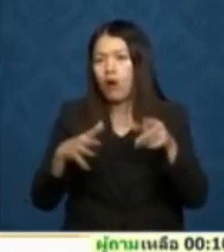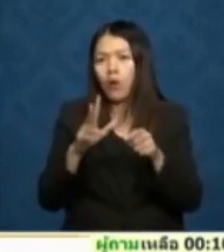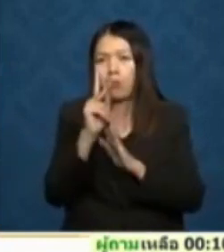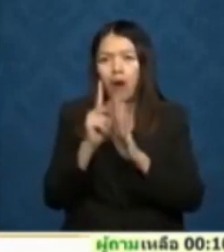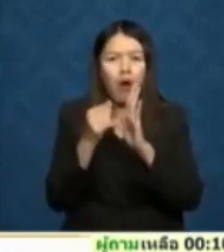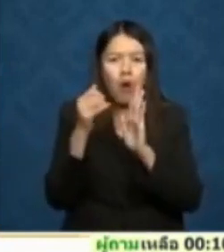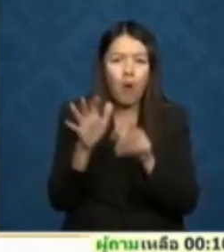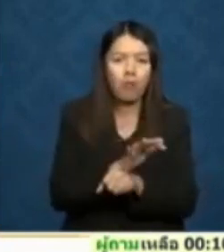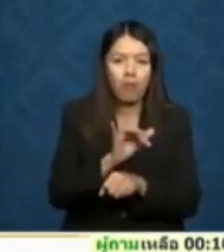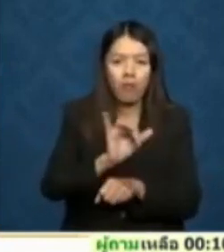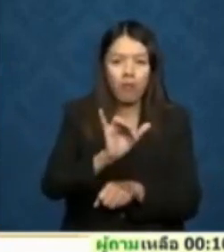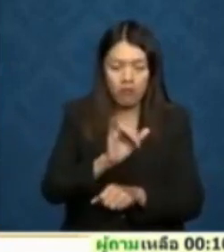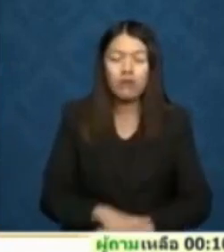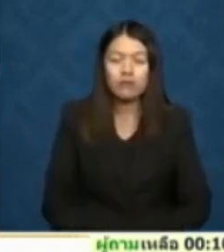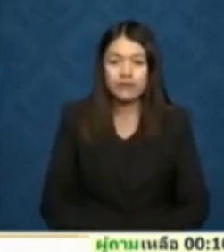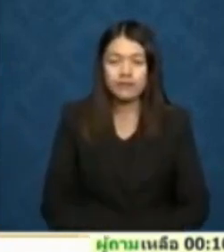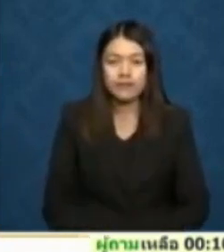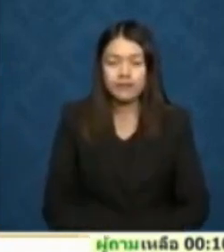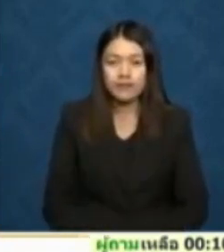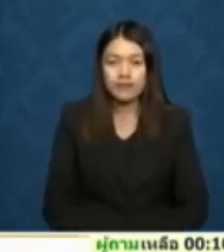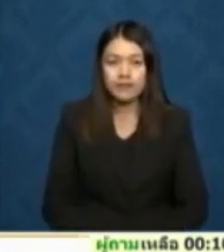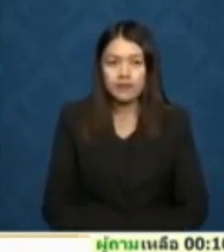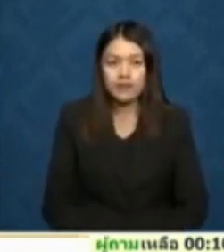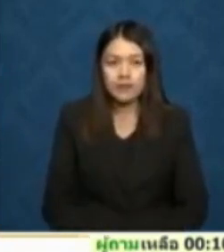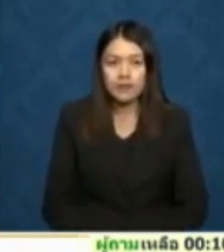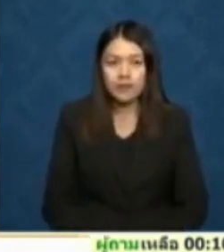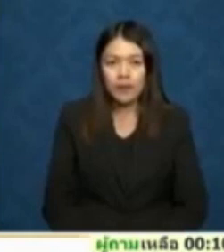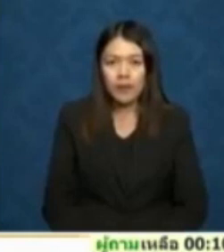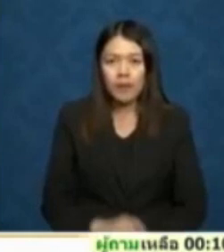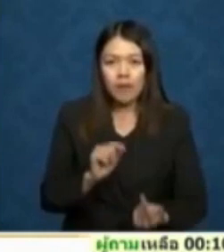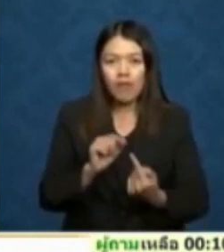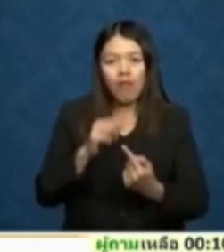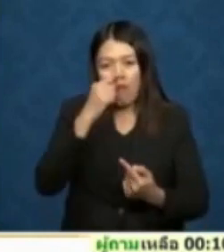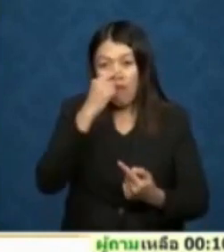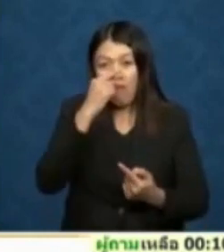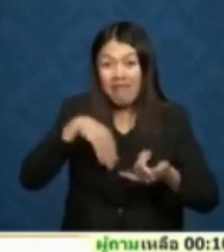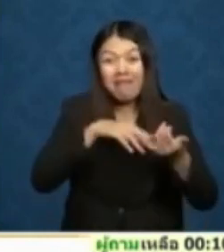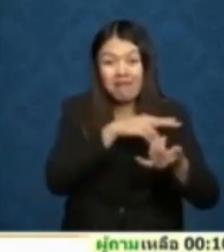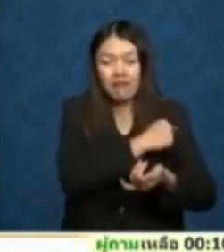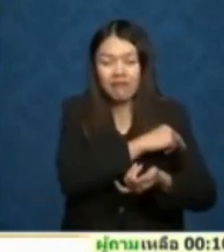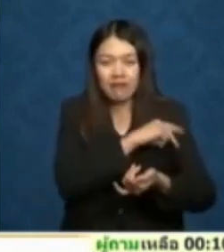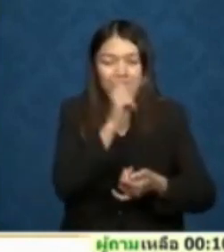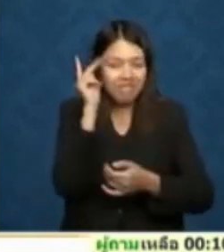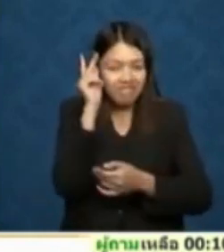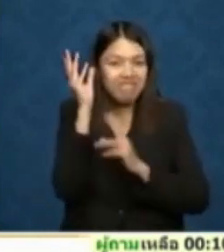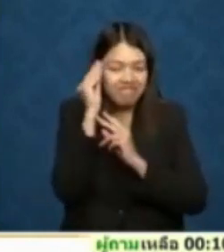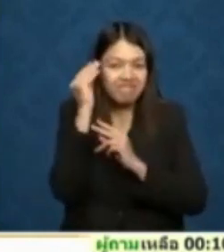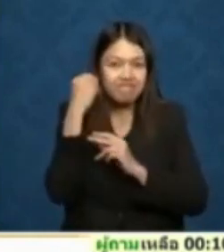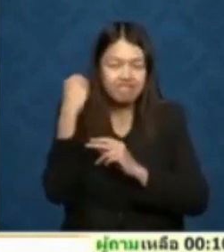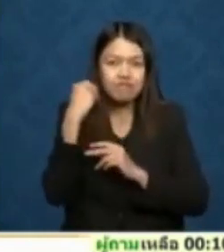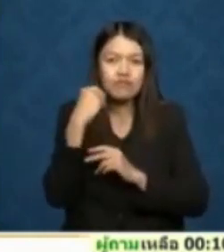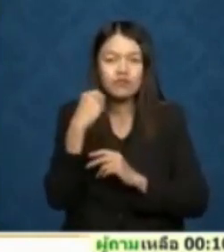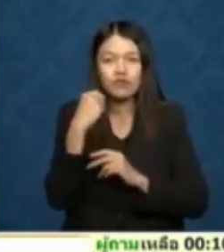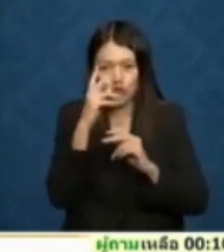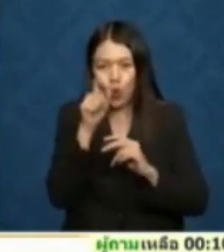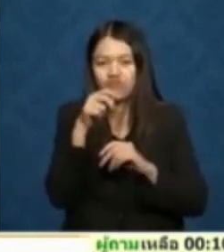ในส่วนต่างๆรวมทั้งมีเรื่องนี้เข้ามานะครับก็ทำให้ต้องบอกว่าต้องมีการตรวจส